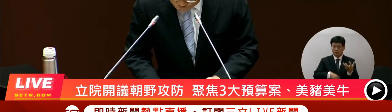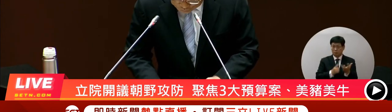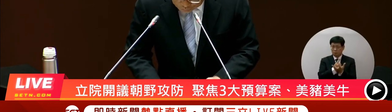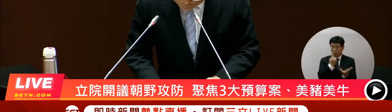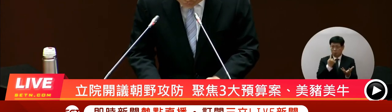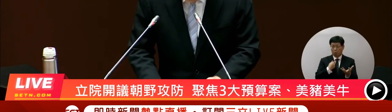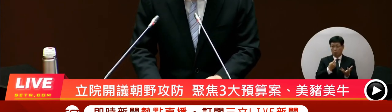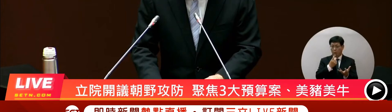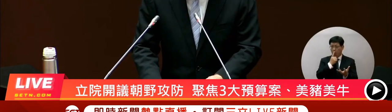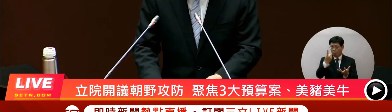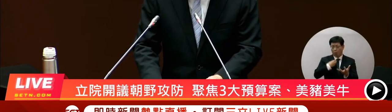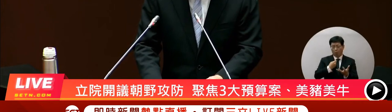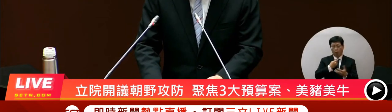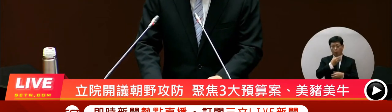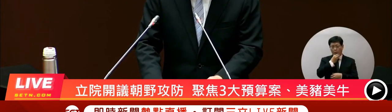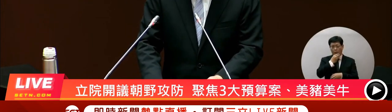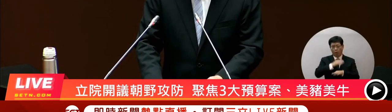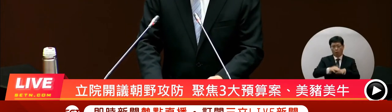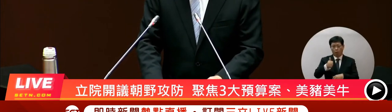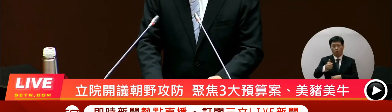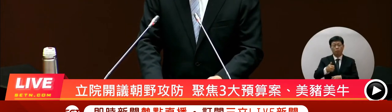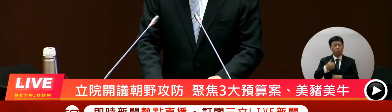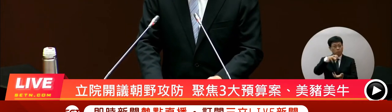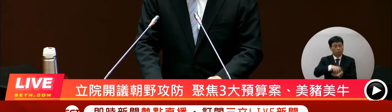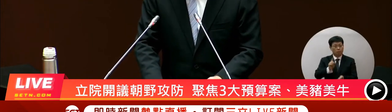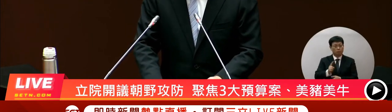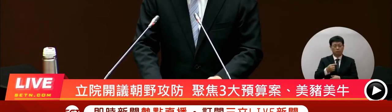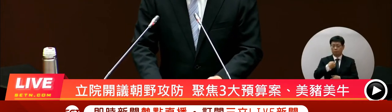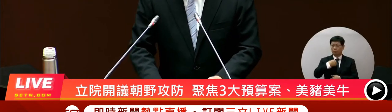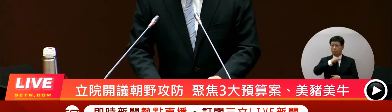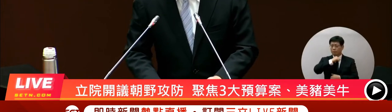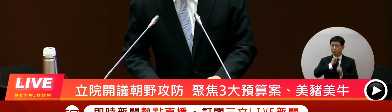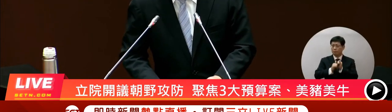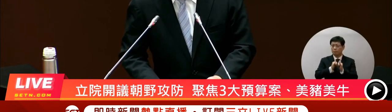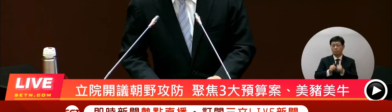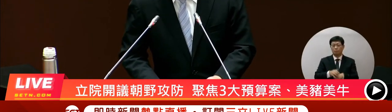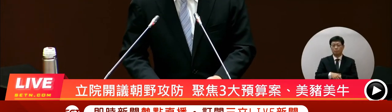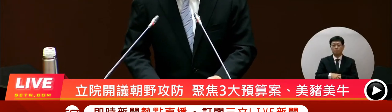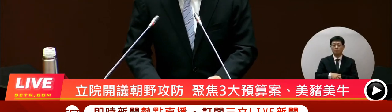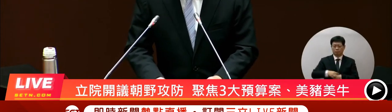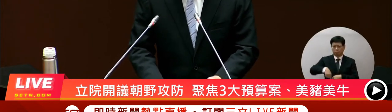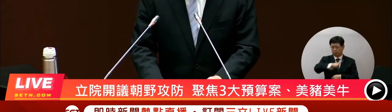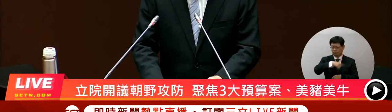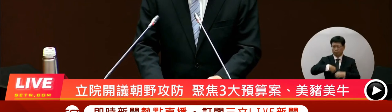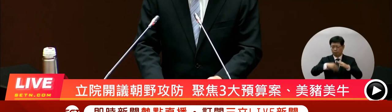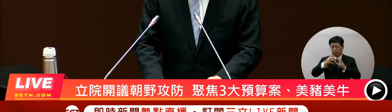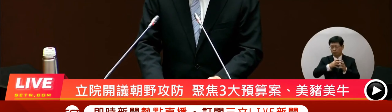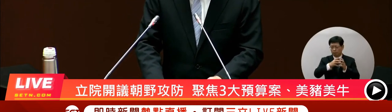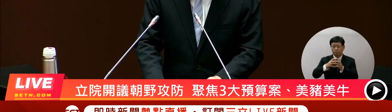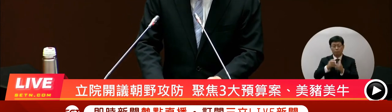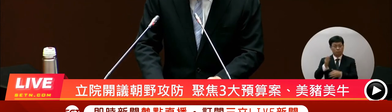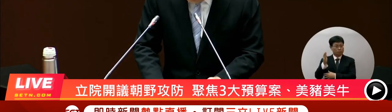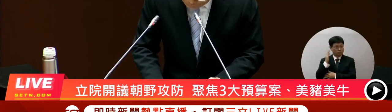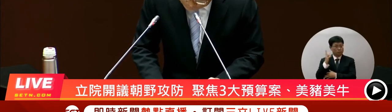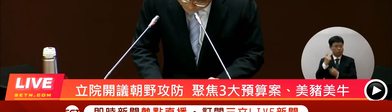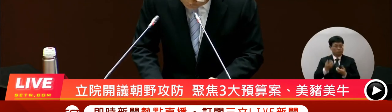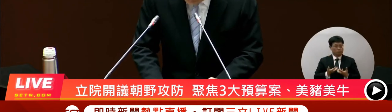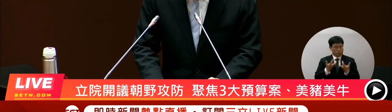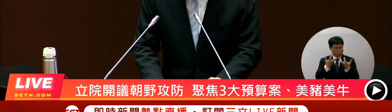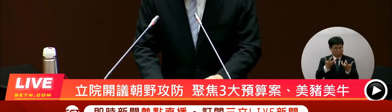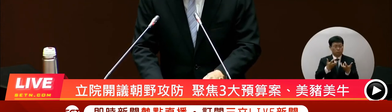福地，再再证明我们国人同胞同舟一命，政府会做